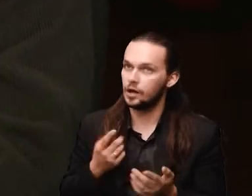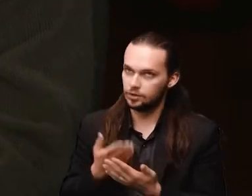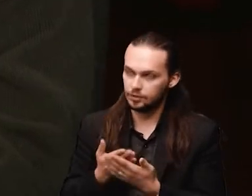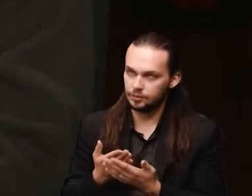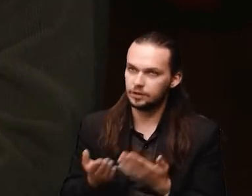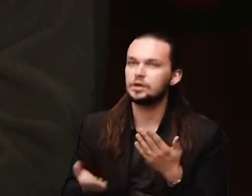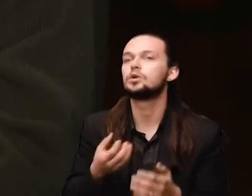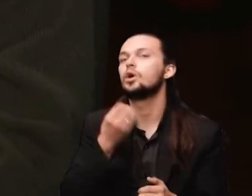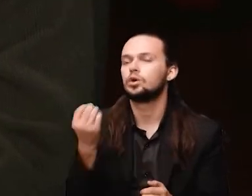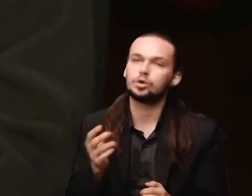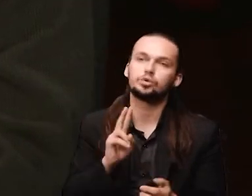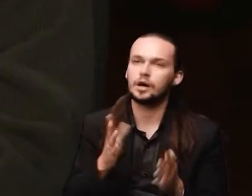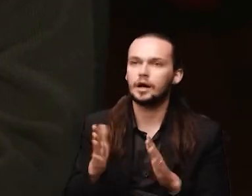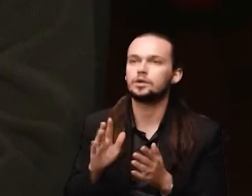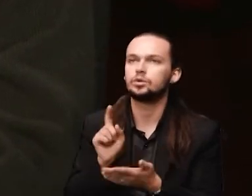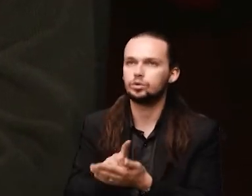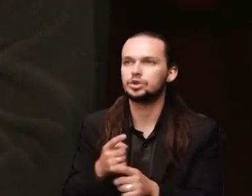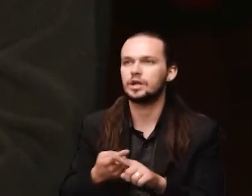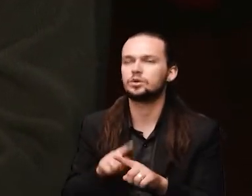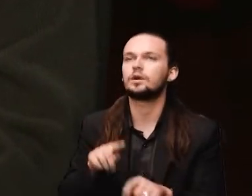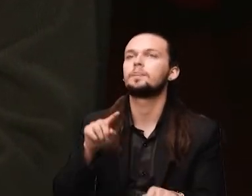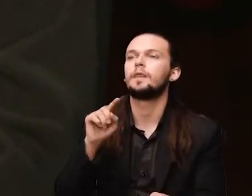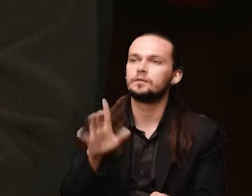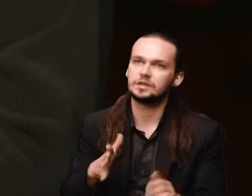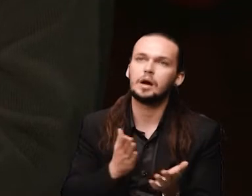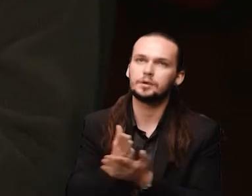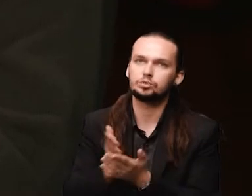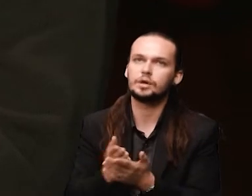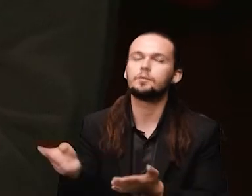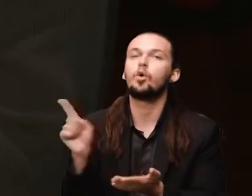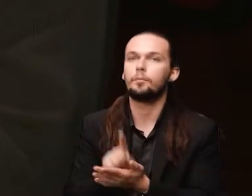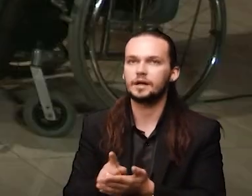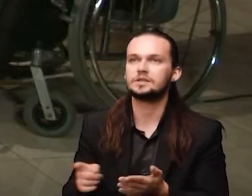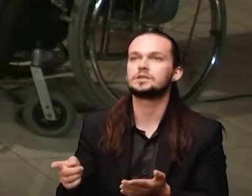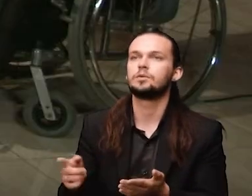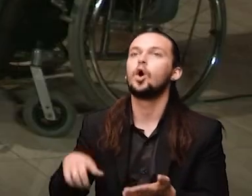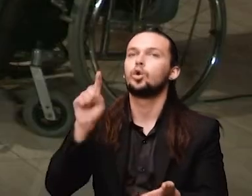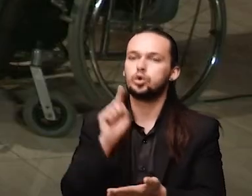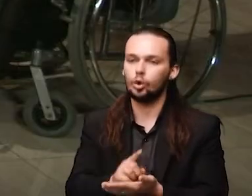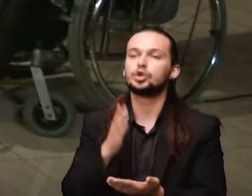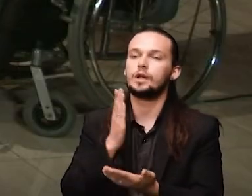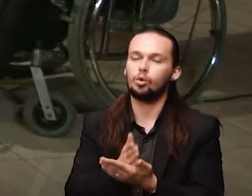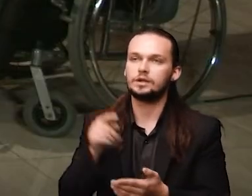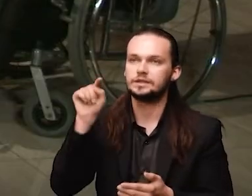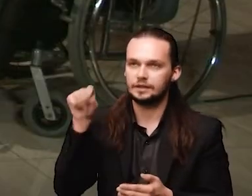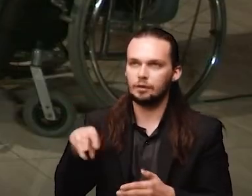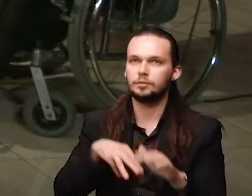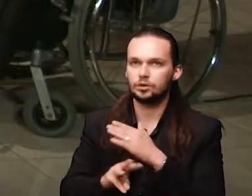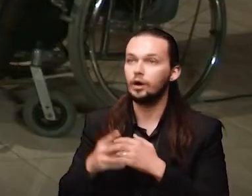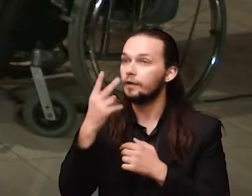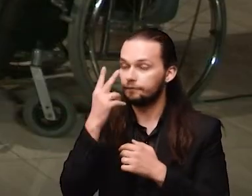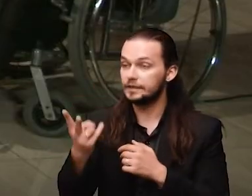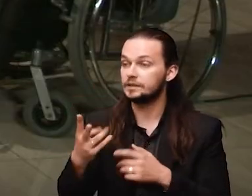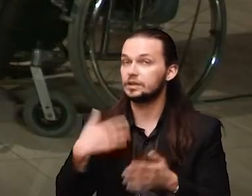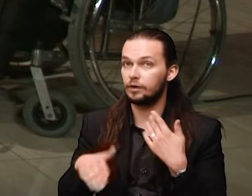охраны правопорядка или еще какая-то должность, которая все равно по своим служебным обязанностям должен находиться там. Если он видит